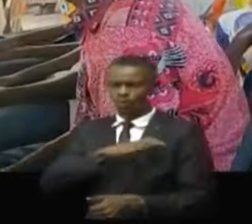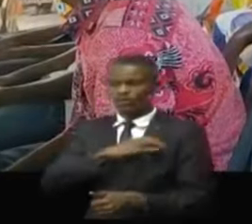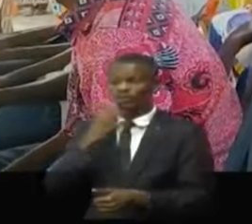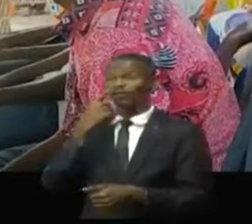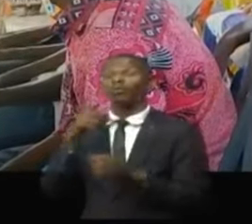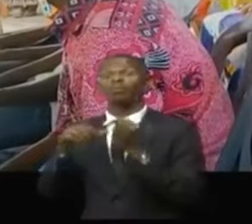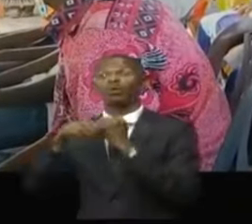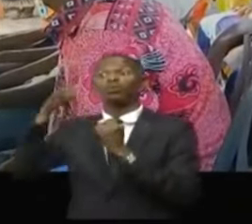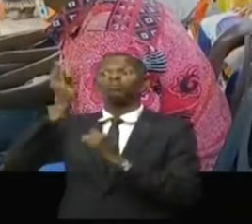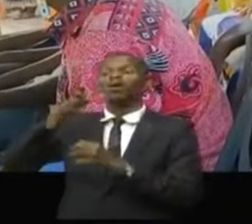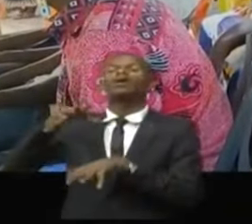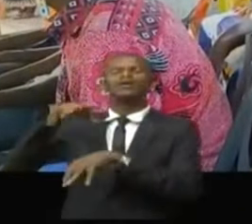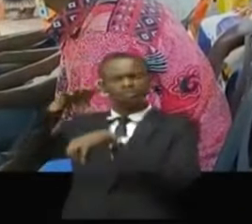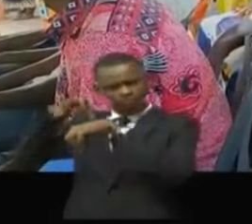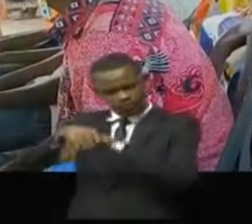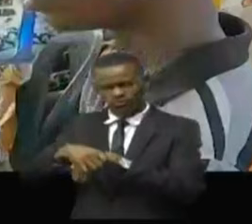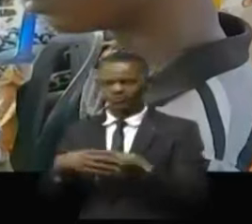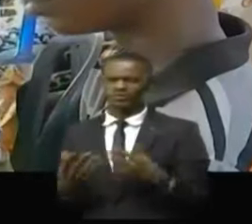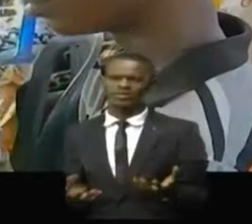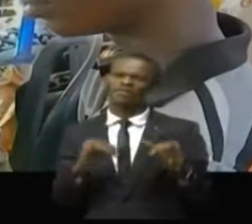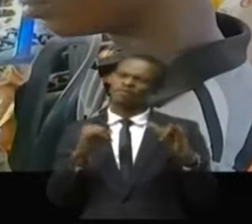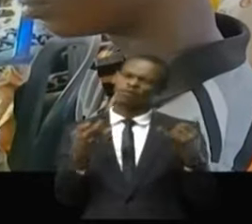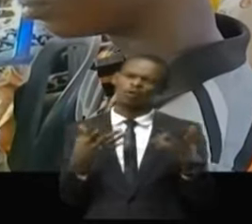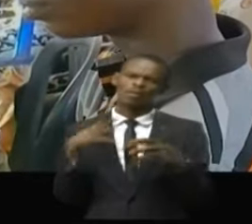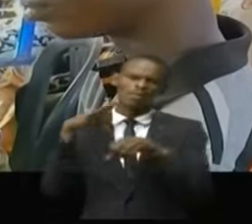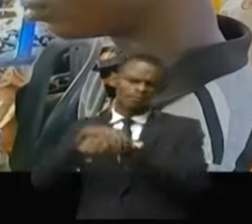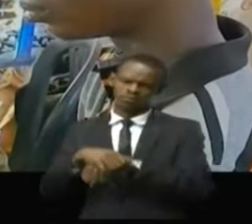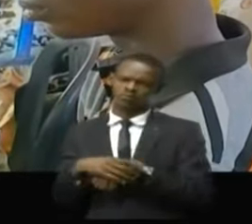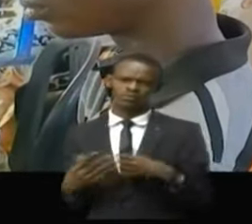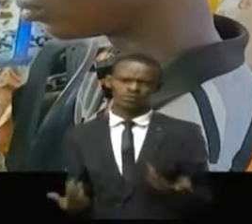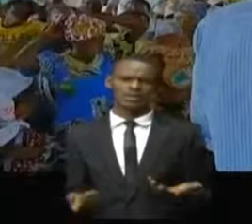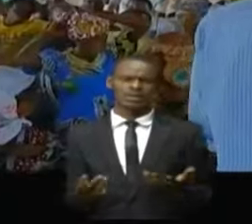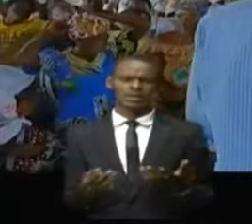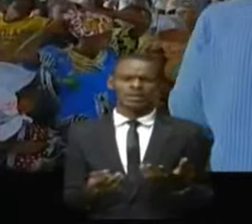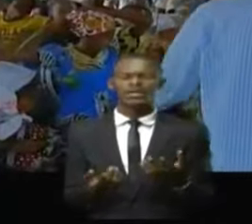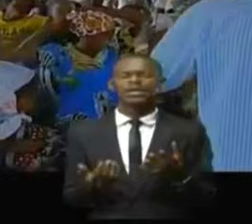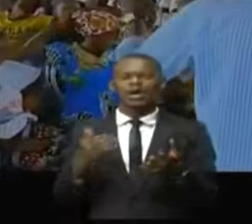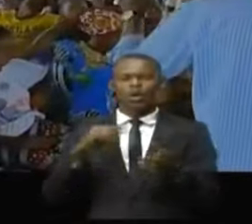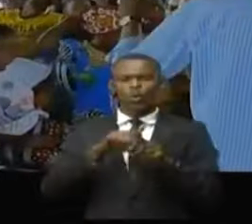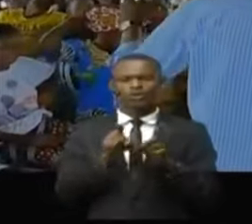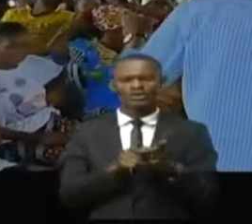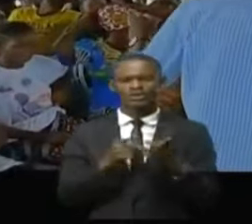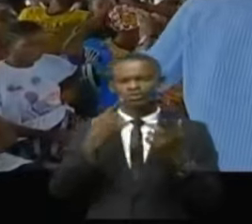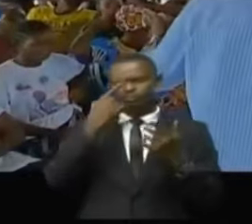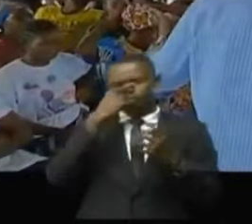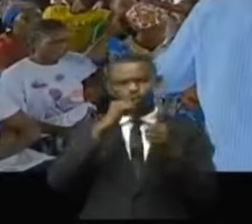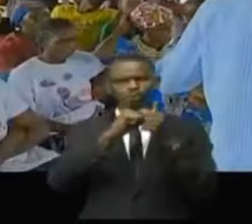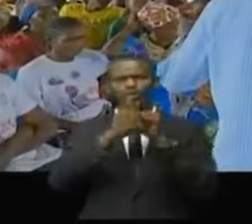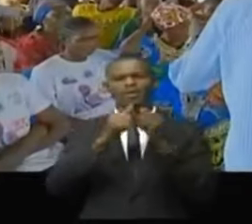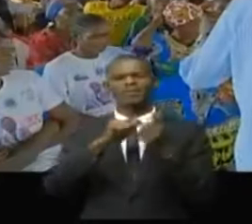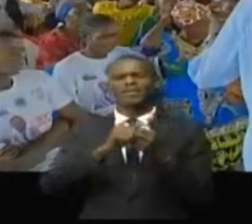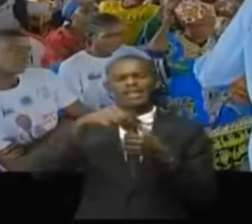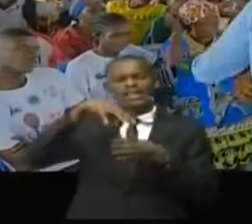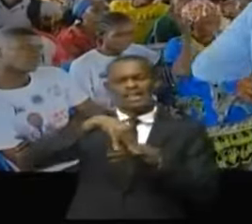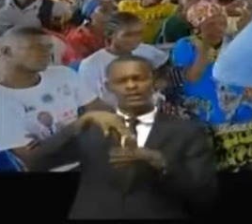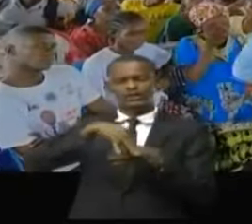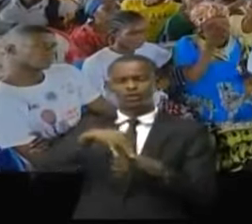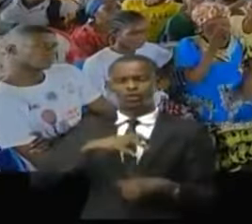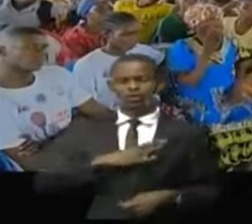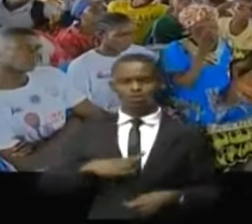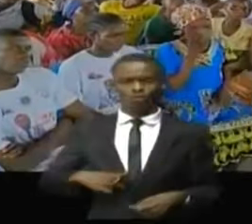Kuluna et l'insécurité. Concernant le processus électoral, ce natif de l'Ntélé a salué les arrêts de la